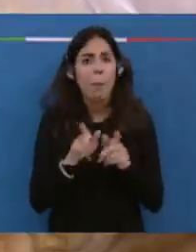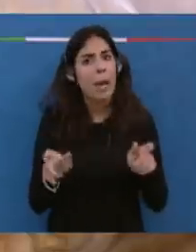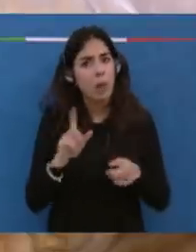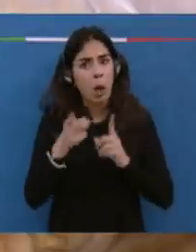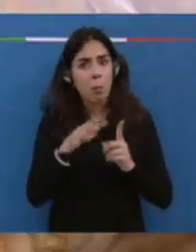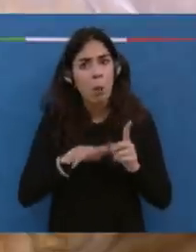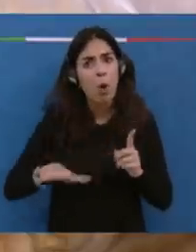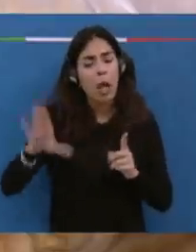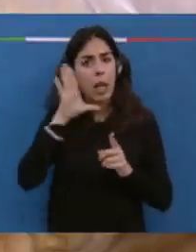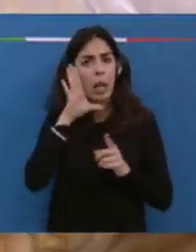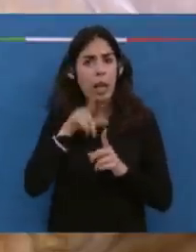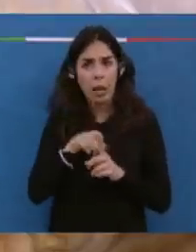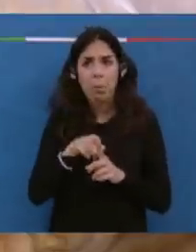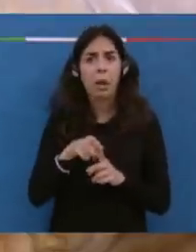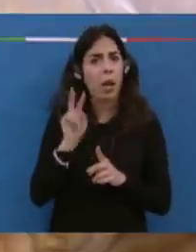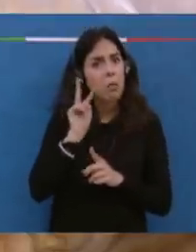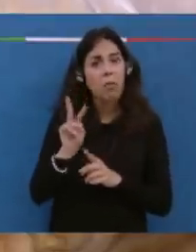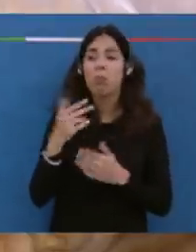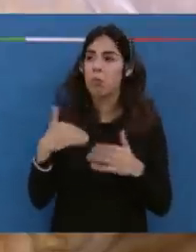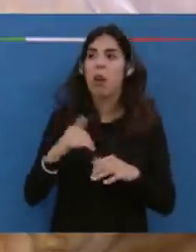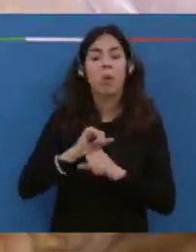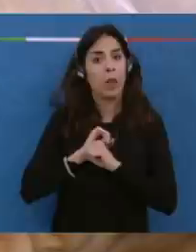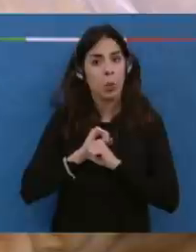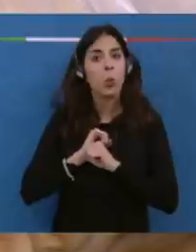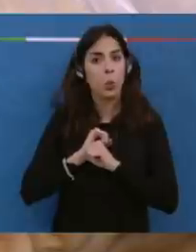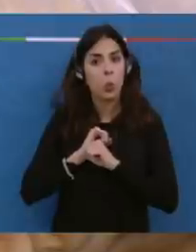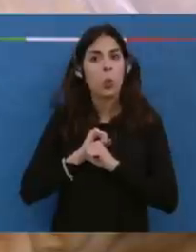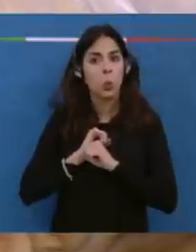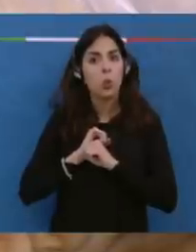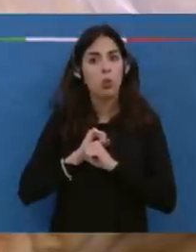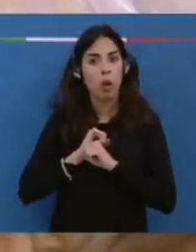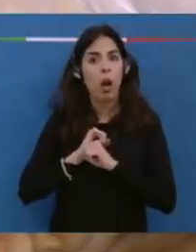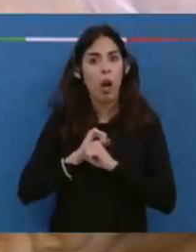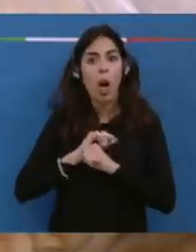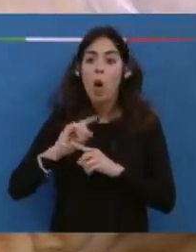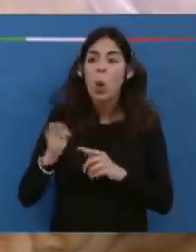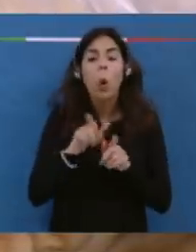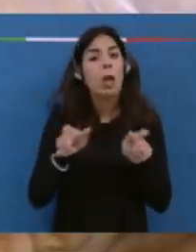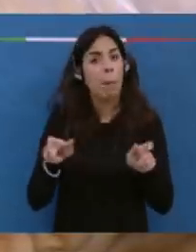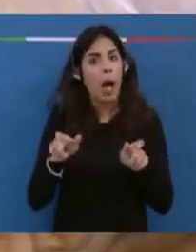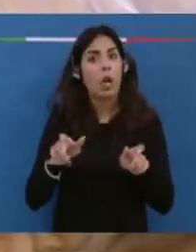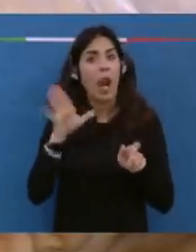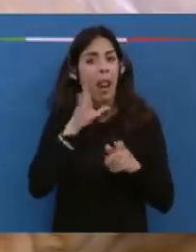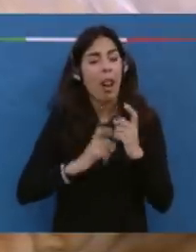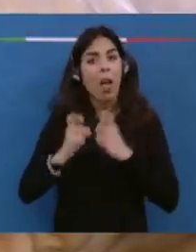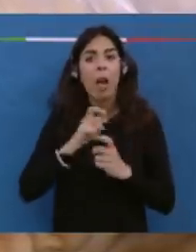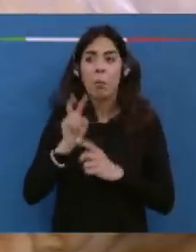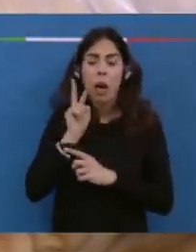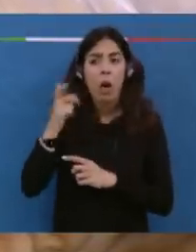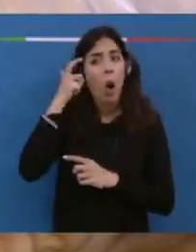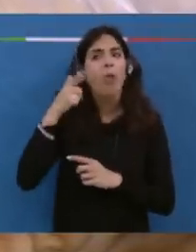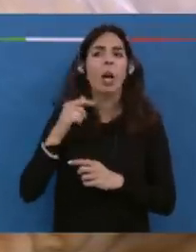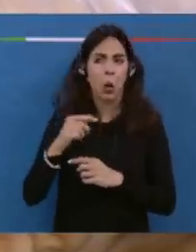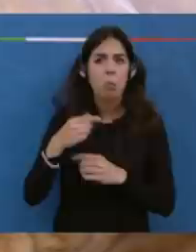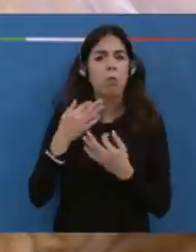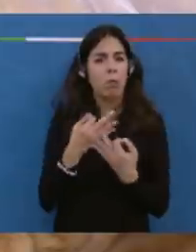e tutto il popolo libico guarda con fiducia a questo governo signor